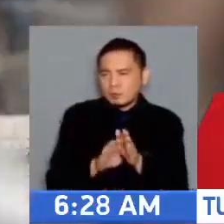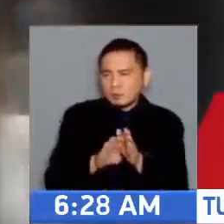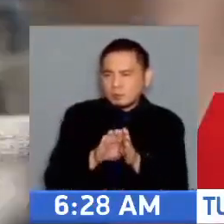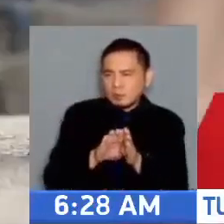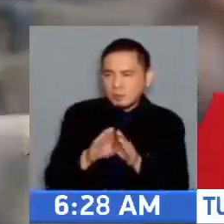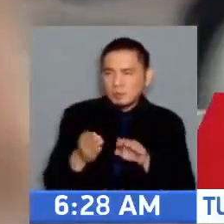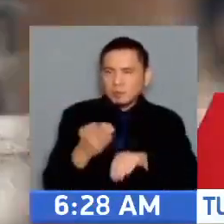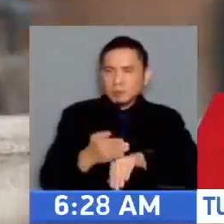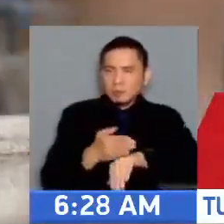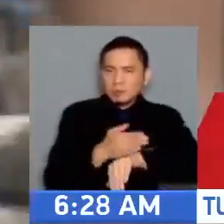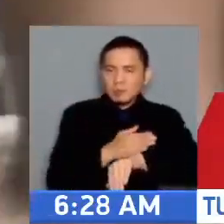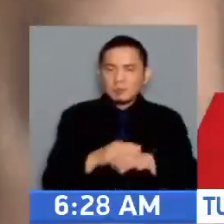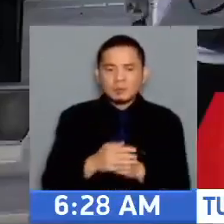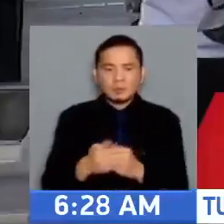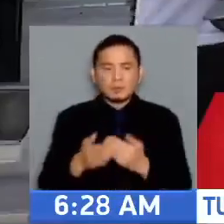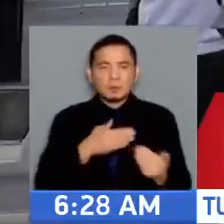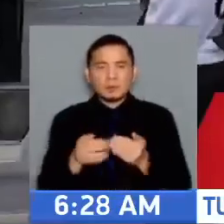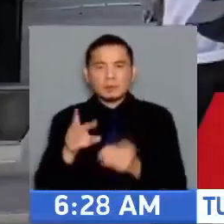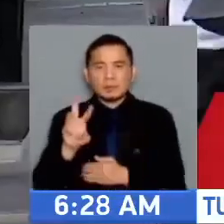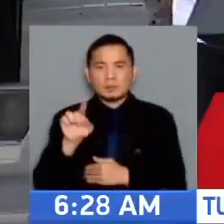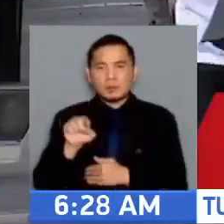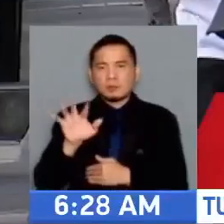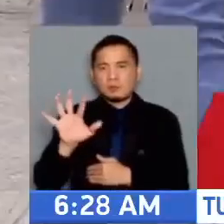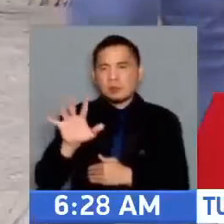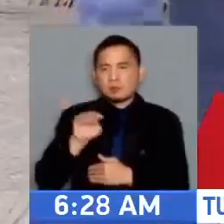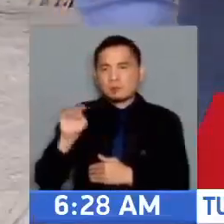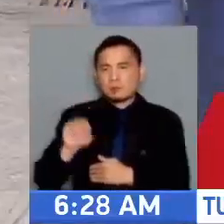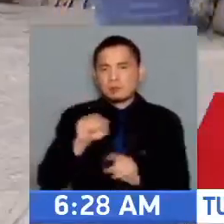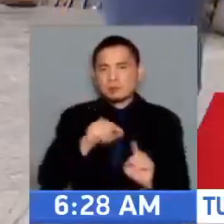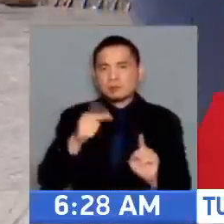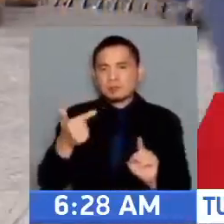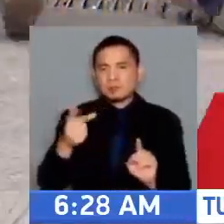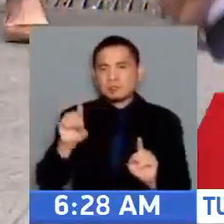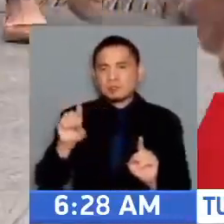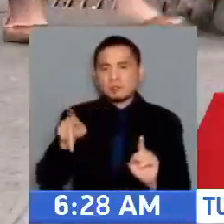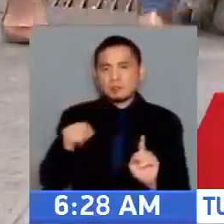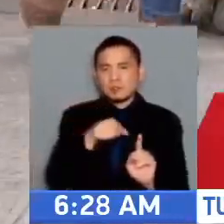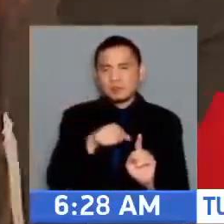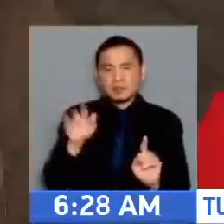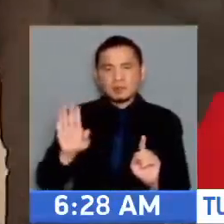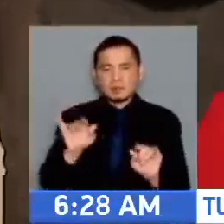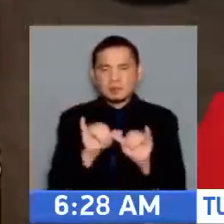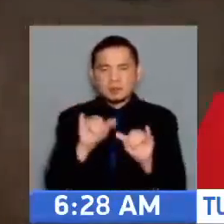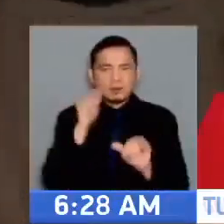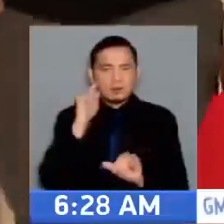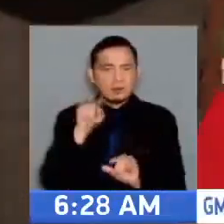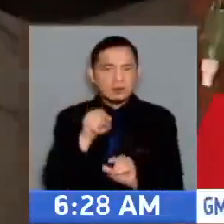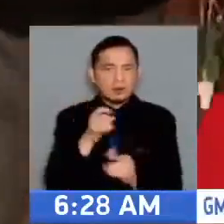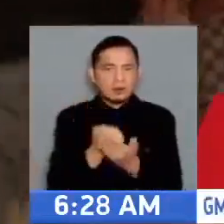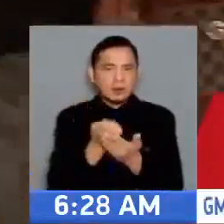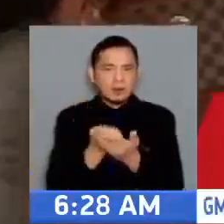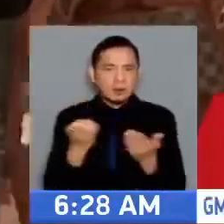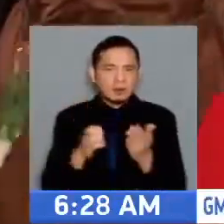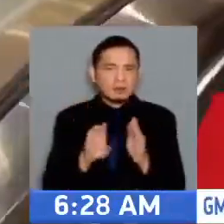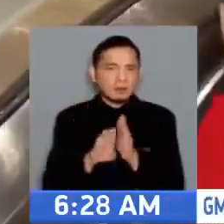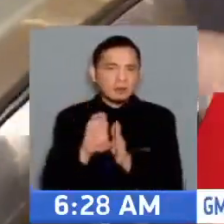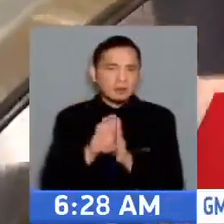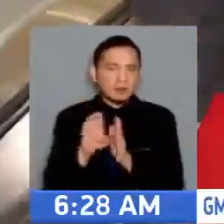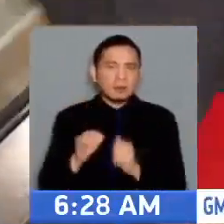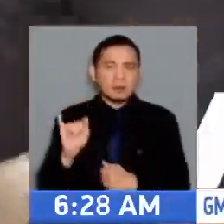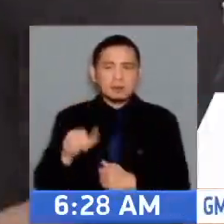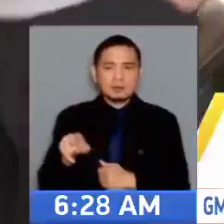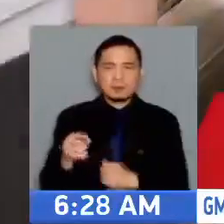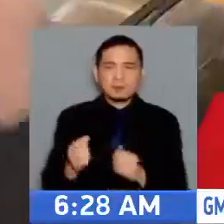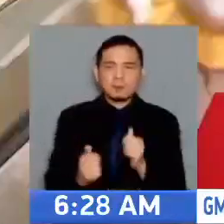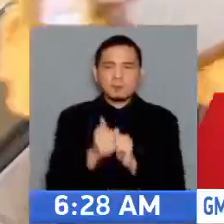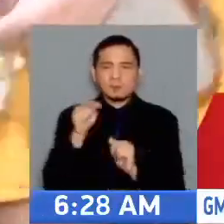gross domestic product o GDP na sukatan ng ekonomiya. Isa pa rin daw ito sa pinakamalakas sa mundo. Ang projection nila, hindi bababa